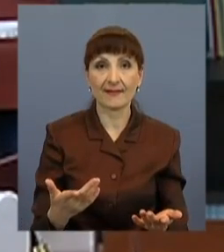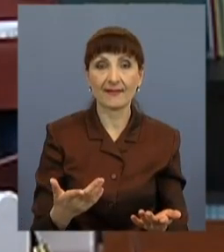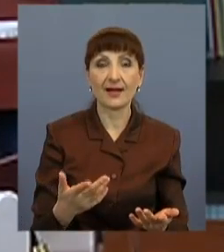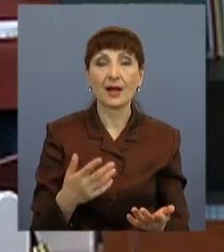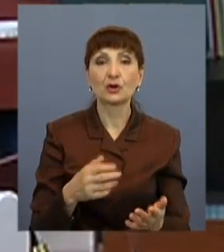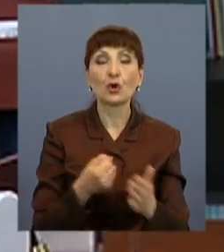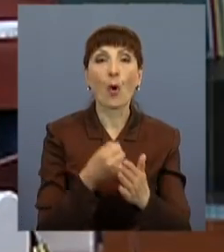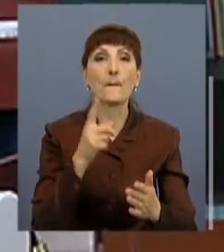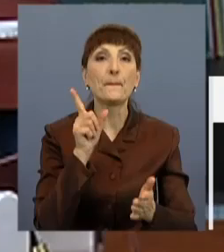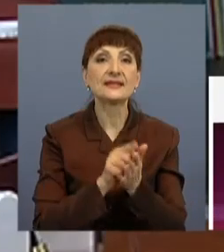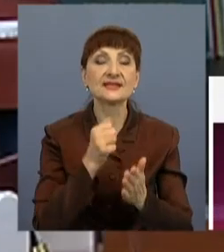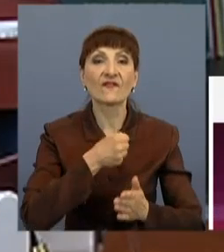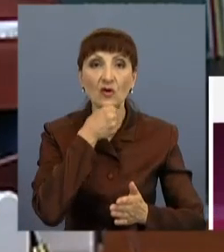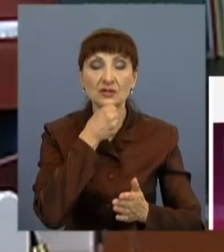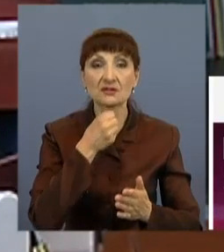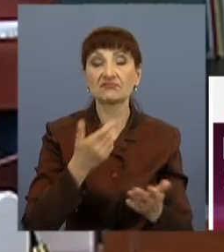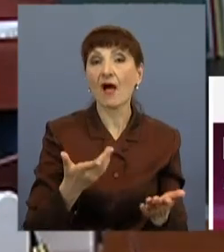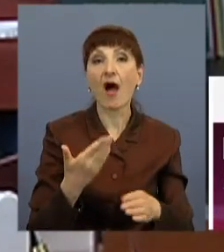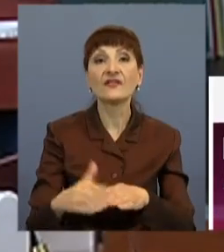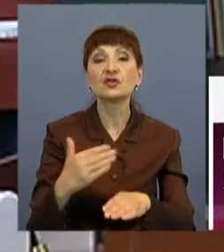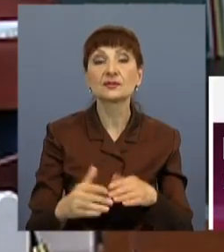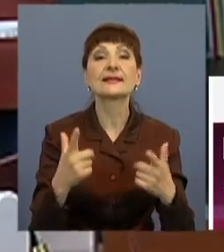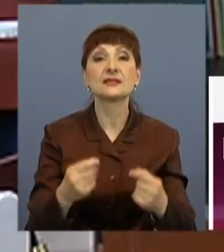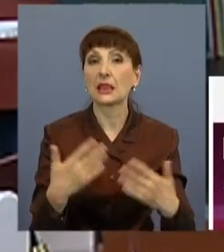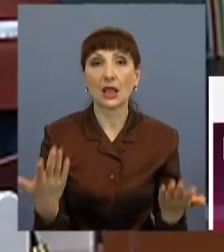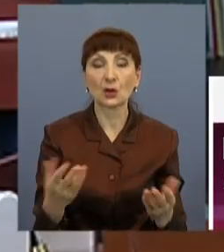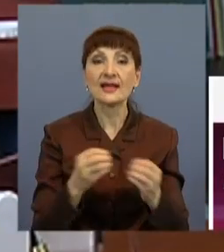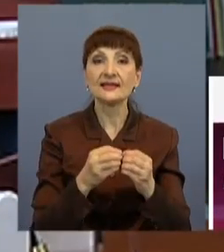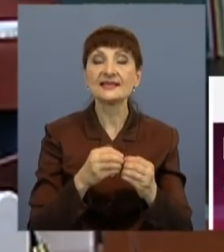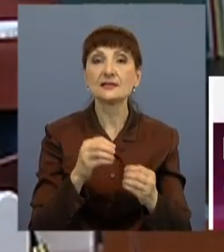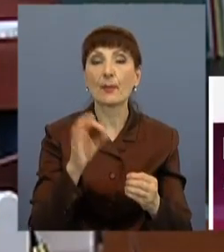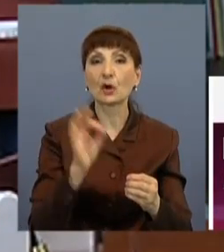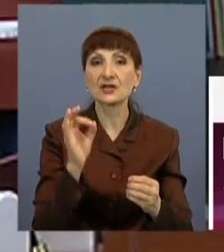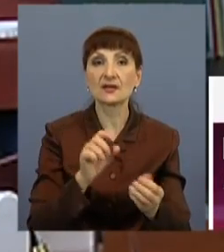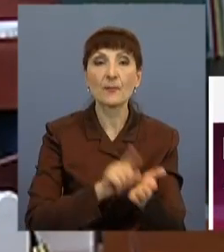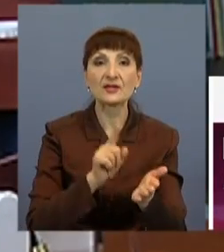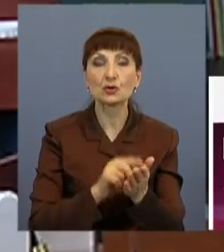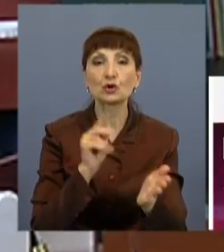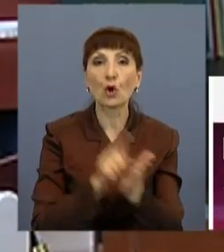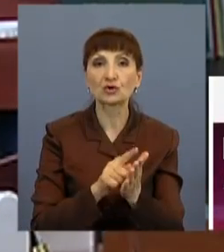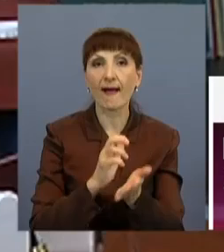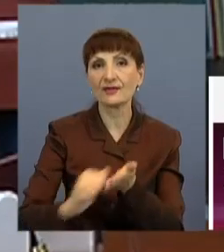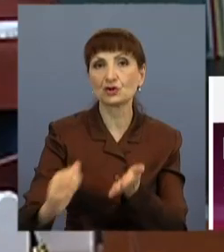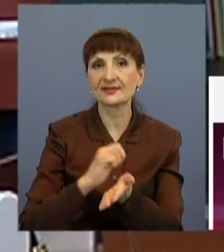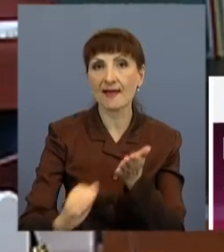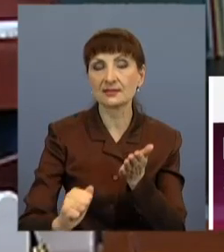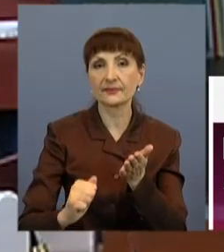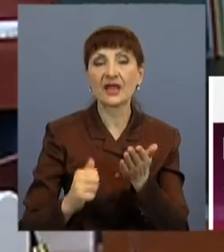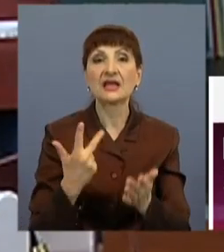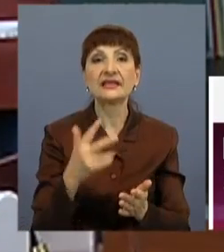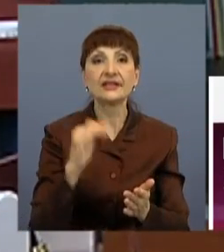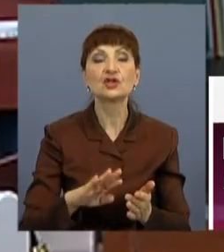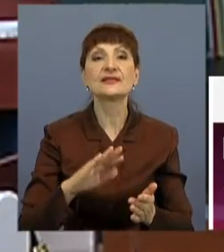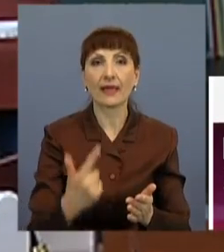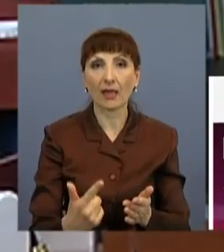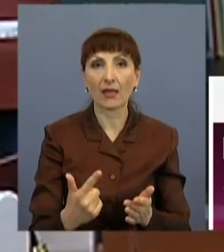пенсионного возраста, так как ежемесячно отчисляются 10% пенсионных взносов на его накопительный пенсионный счет. То есть 3 тысячи тенге,